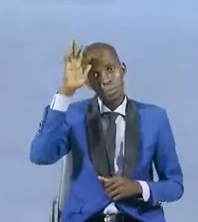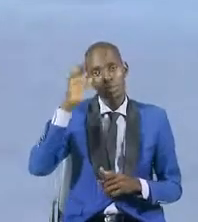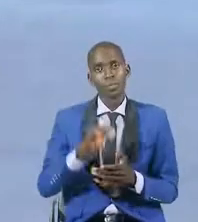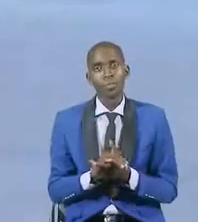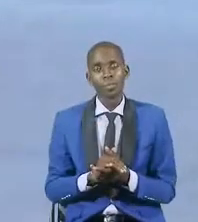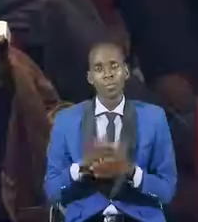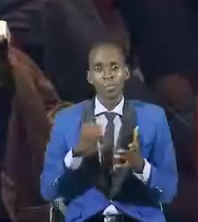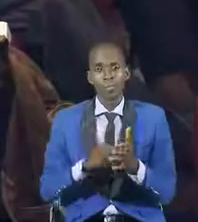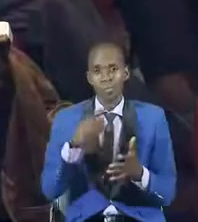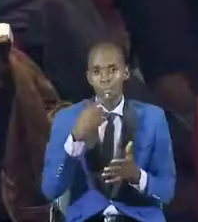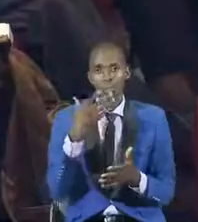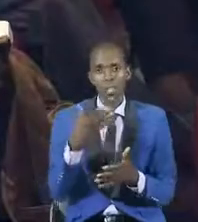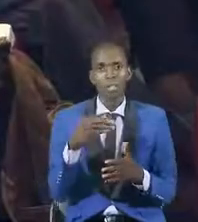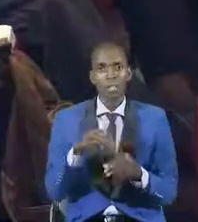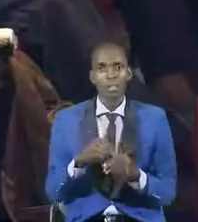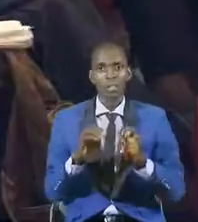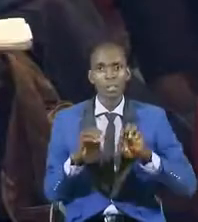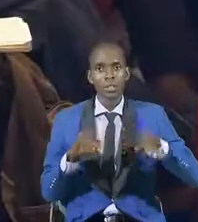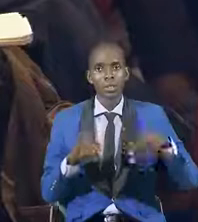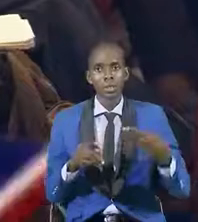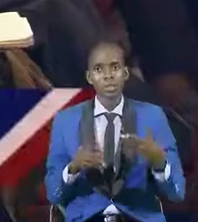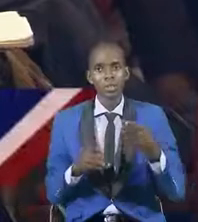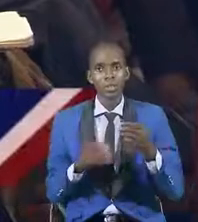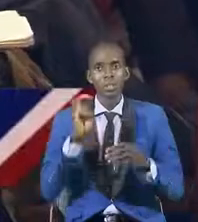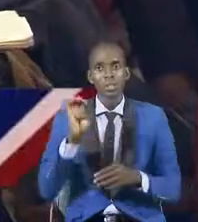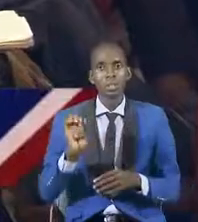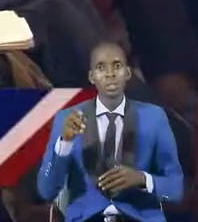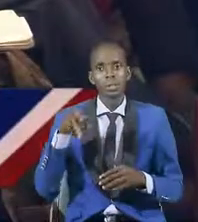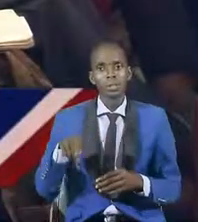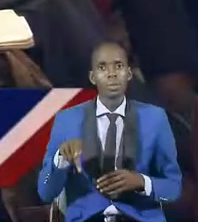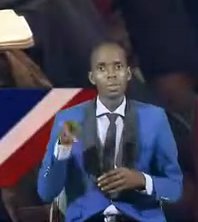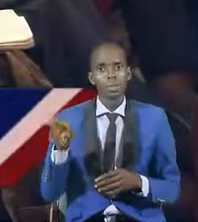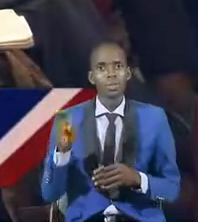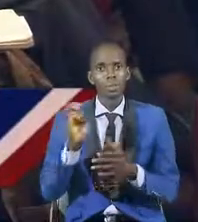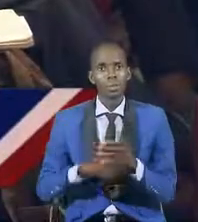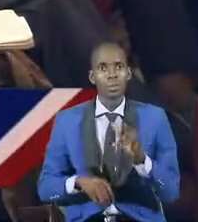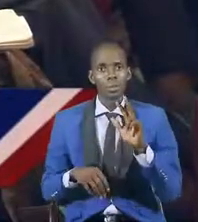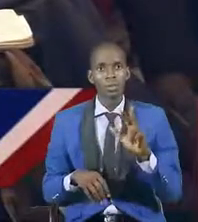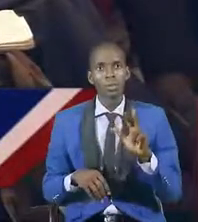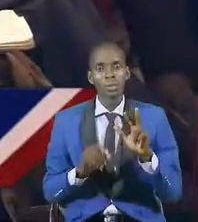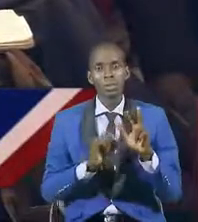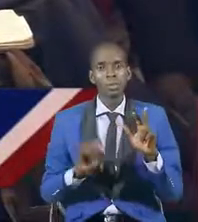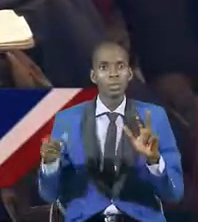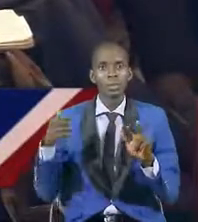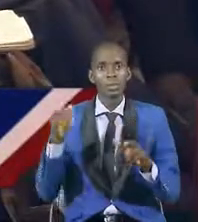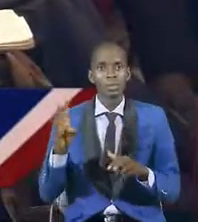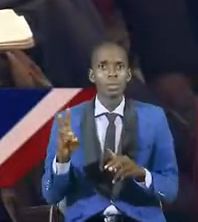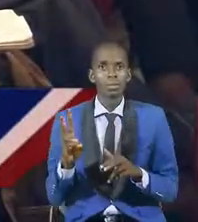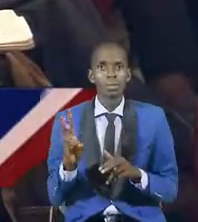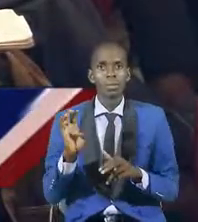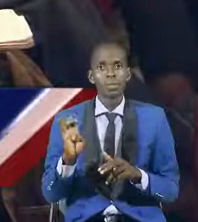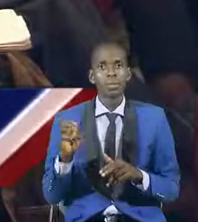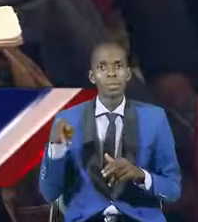à la gloire de Dieu le Père. Éphésiens 3, Éphésiens chapitre 3, voilà le